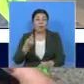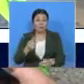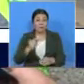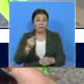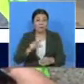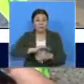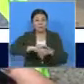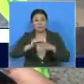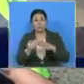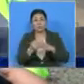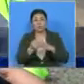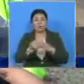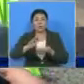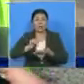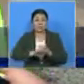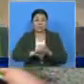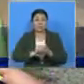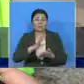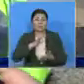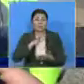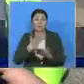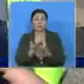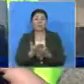жұмыстары жалғасуда ар жағында. Ояғында енді